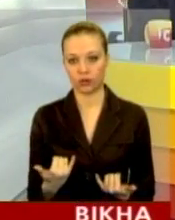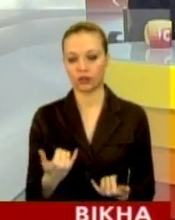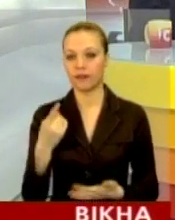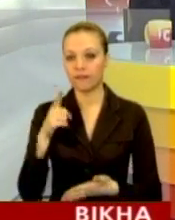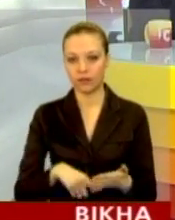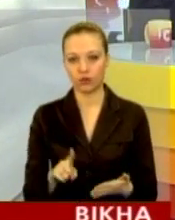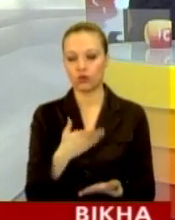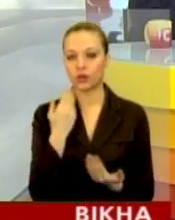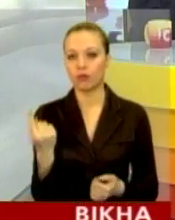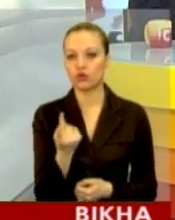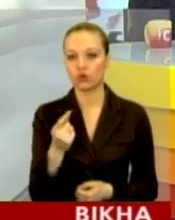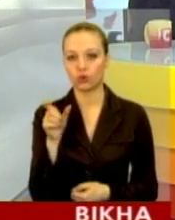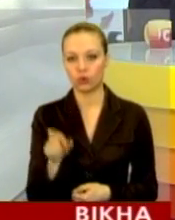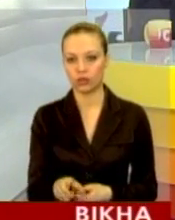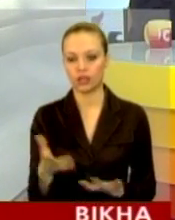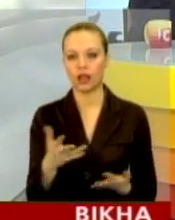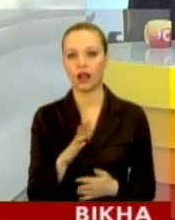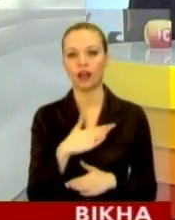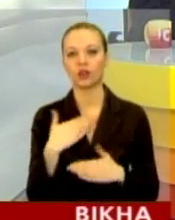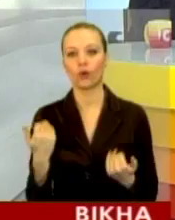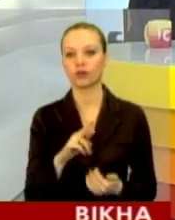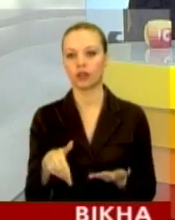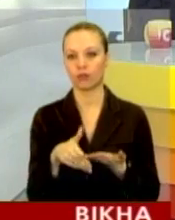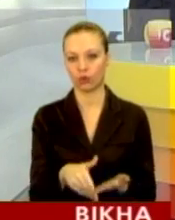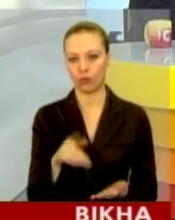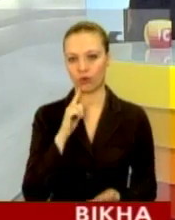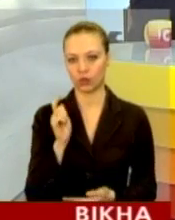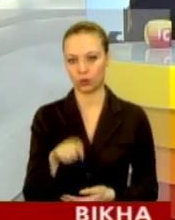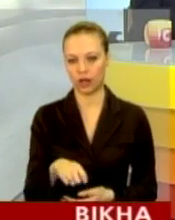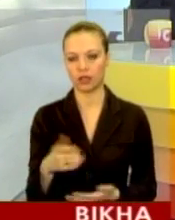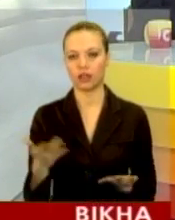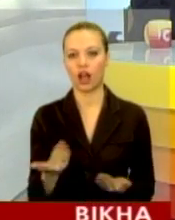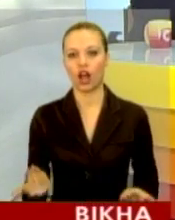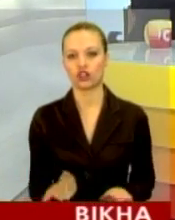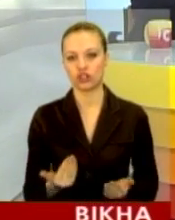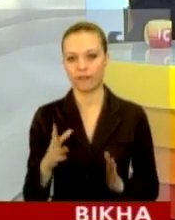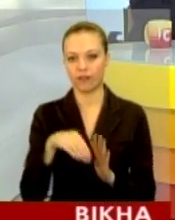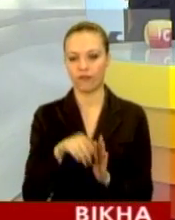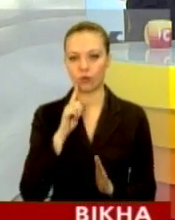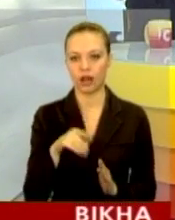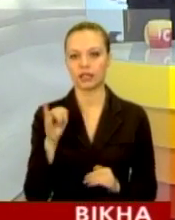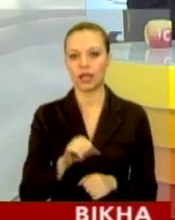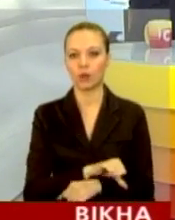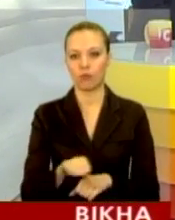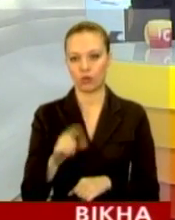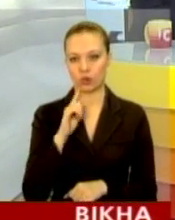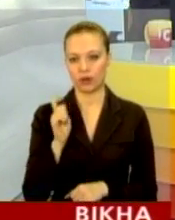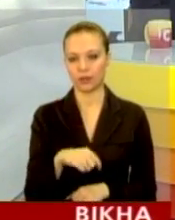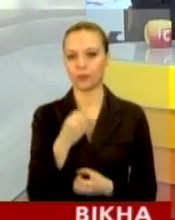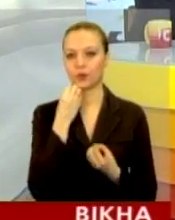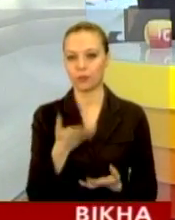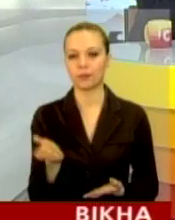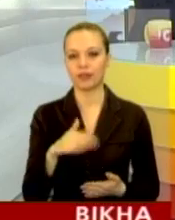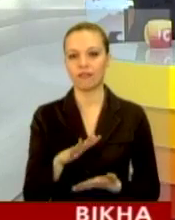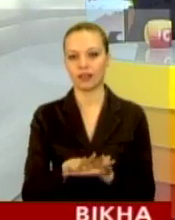вірю, немає жодної людини, яка не хотіла б допомогти Україні, яка живе в Україні і поза Україною. Добренько, давайте